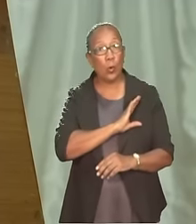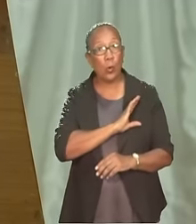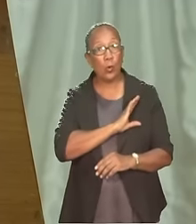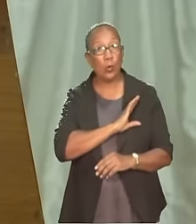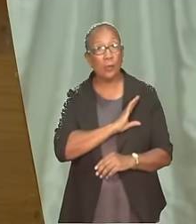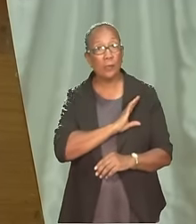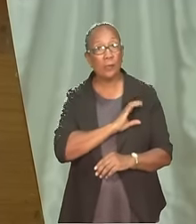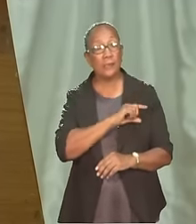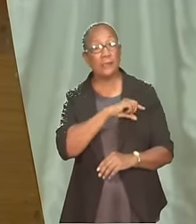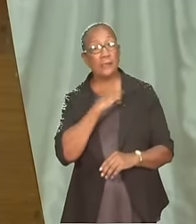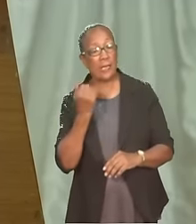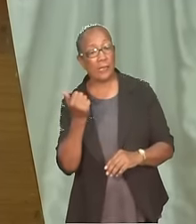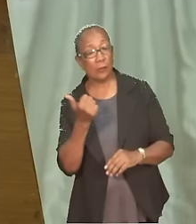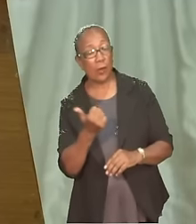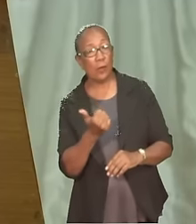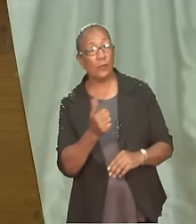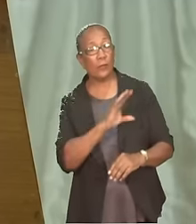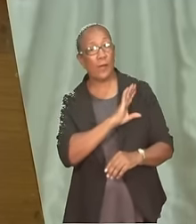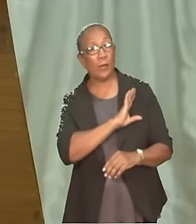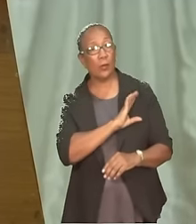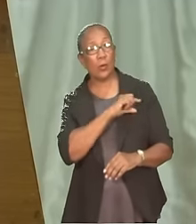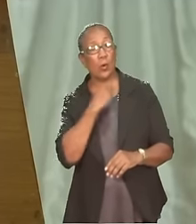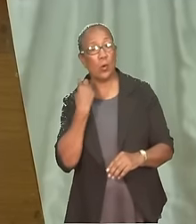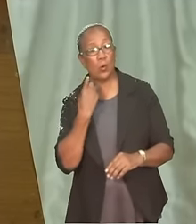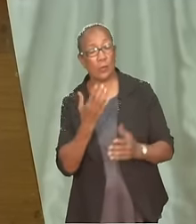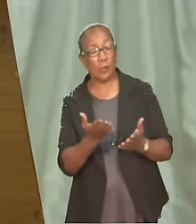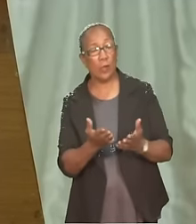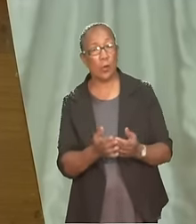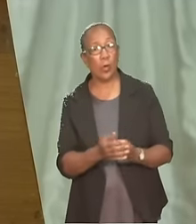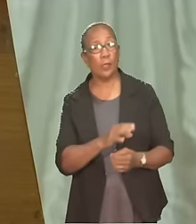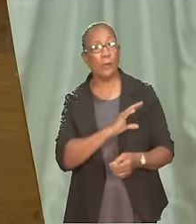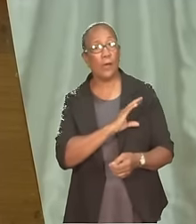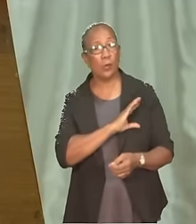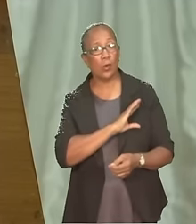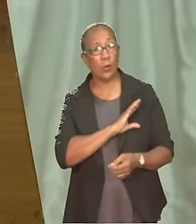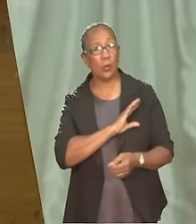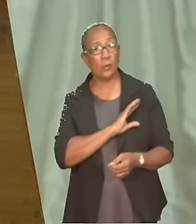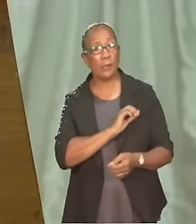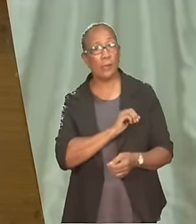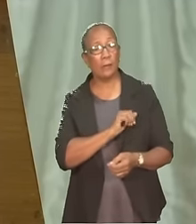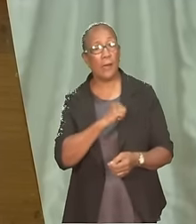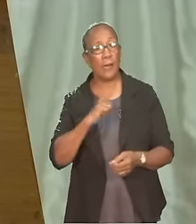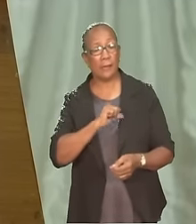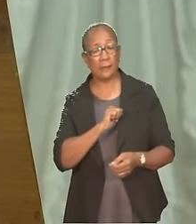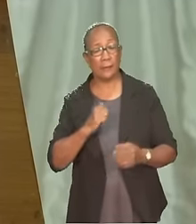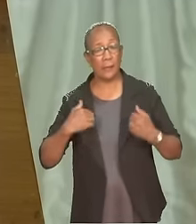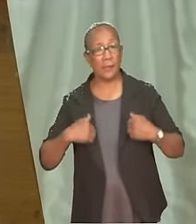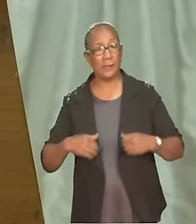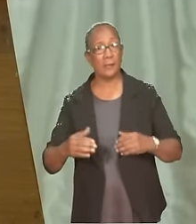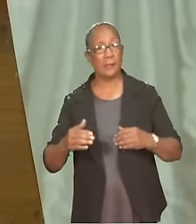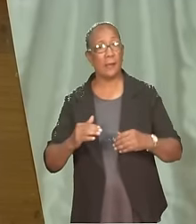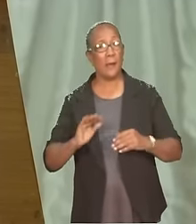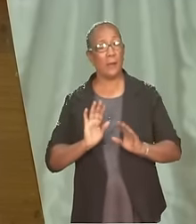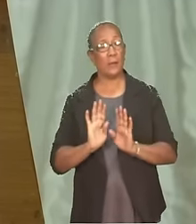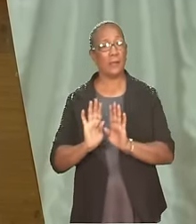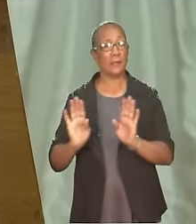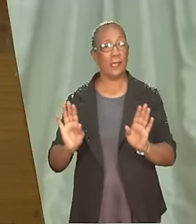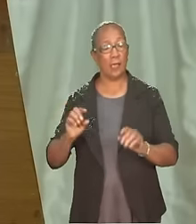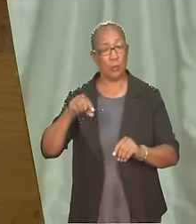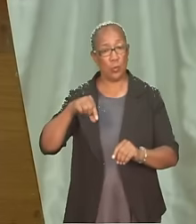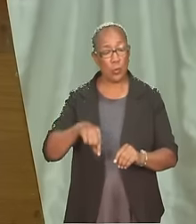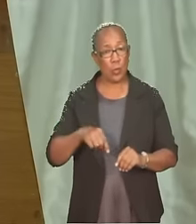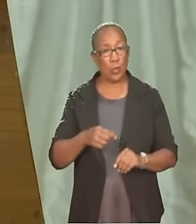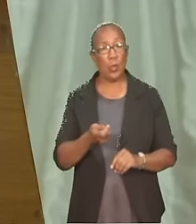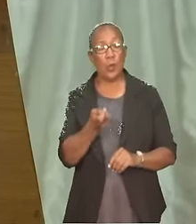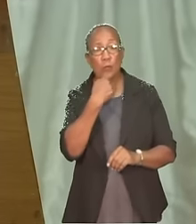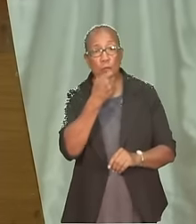slachtoffer zijn geworden van droogte, om na te gaan hoe we hun kunnen beschermen. Op dit moment zijn we bezig met voedselpakketten in de